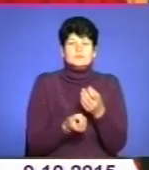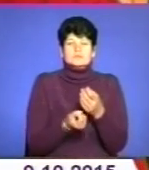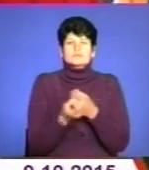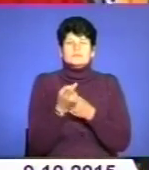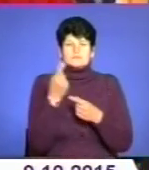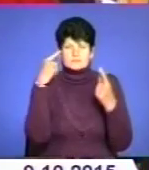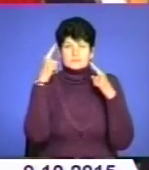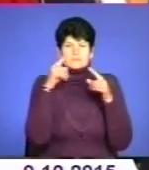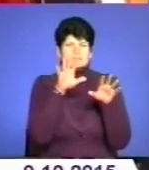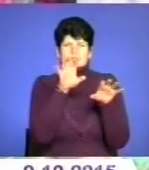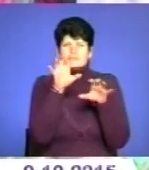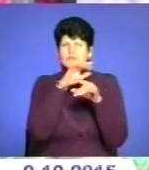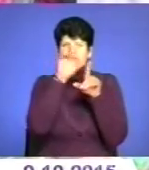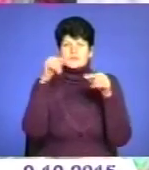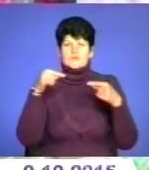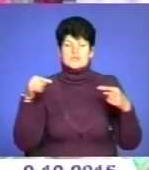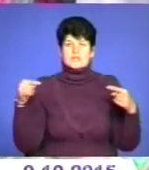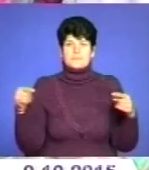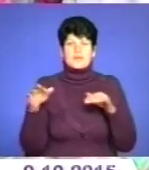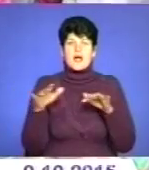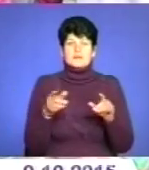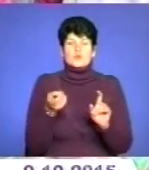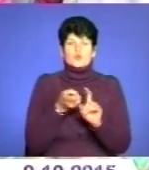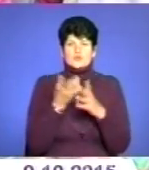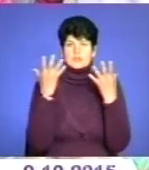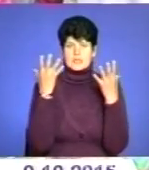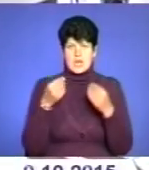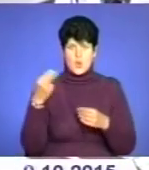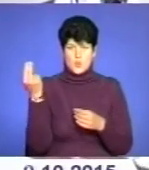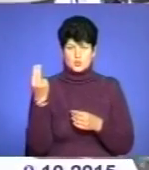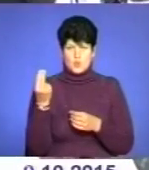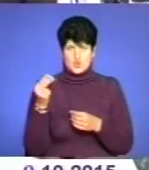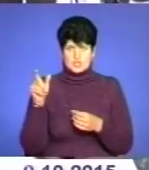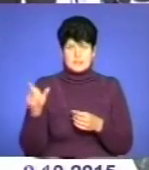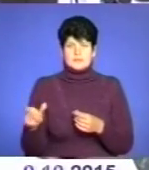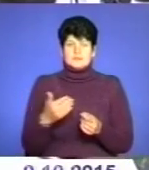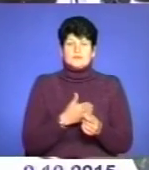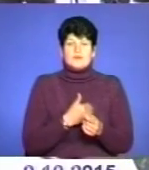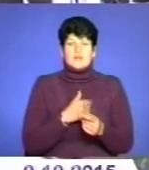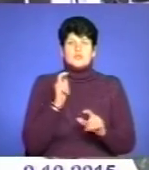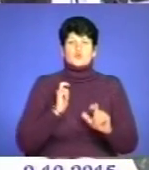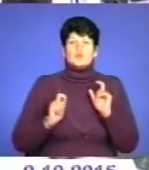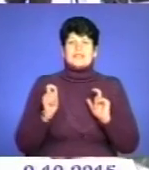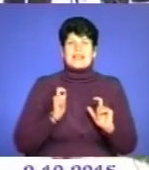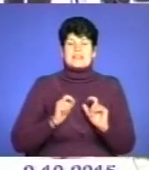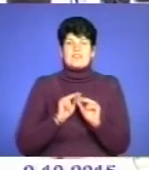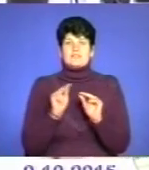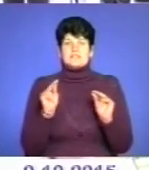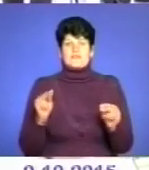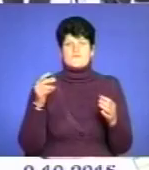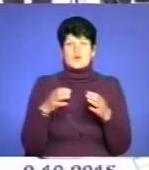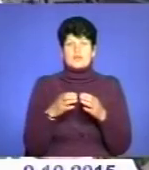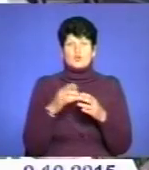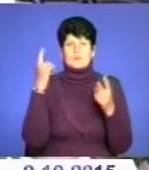творінь звідусіль. Акцію, приурочену до Дня художника, ініціювали студенти та викладачі факультету